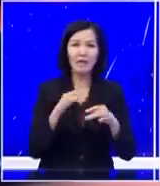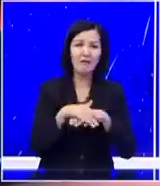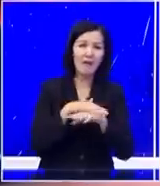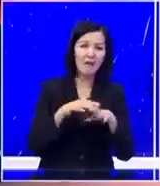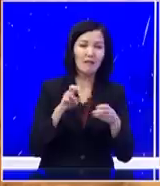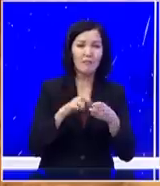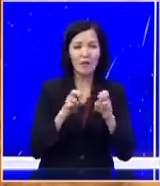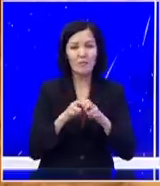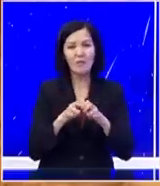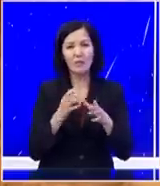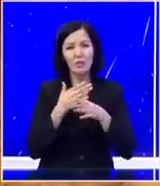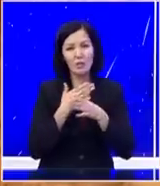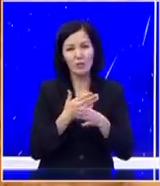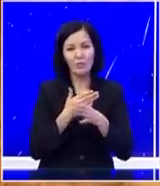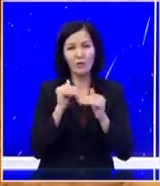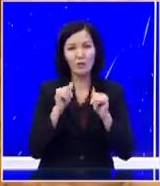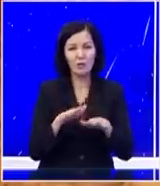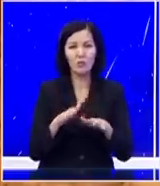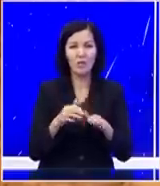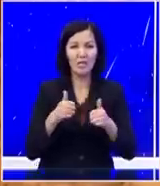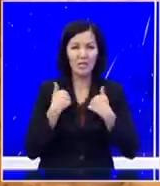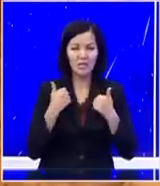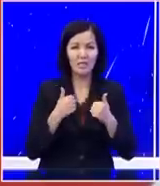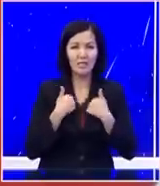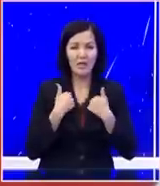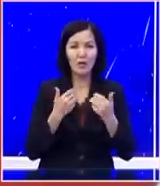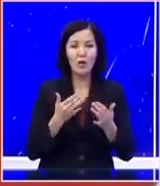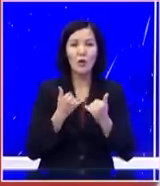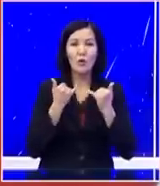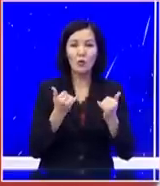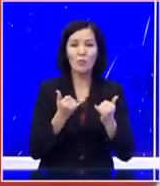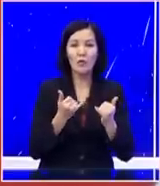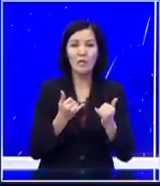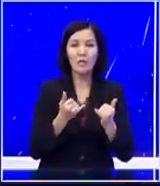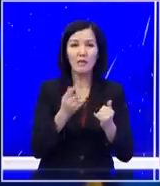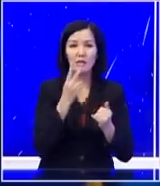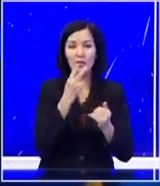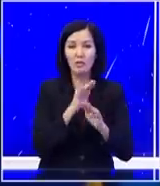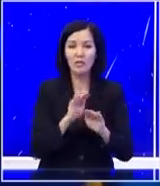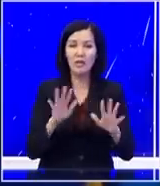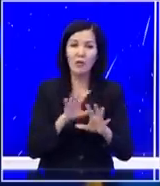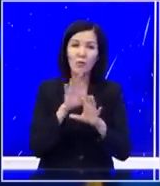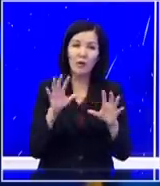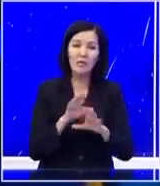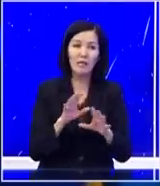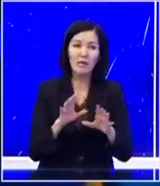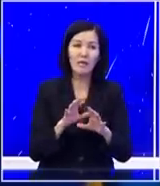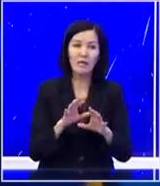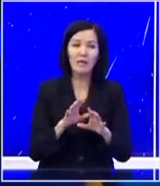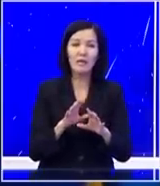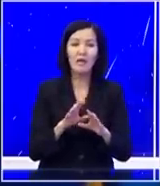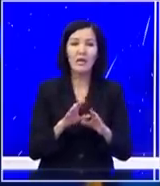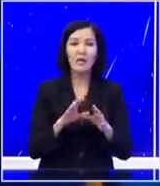Халық сүйіспеншілігіне бөленді. Тірісінде ақ тұлғаға айналды. Үлкенге құрмет, кішіге ізет көрсетіп өтті. Алдымнан артым осын